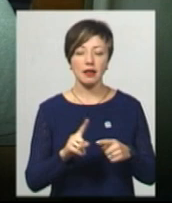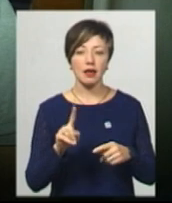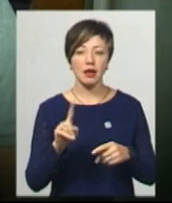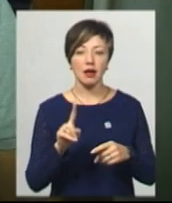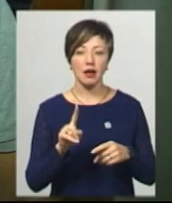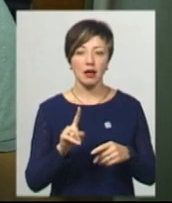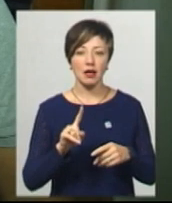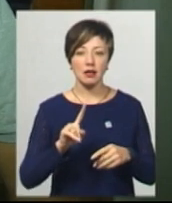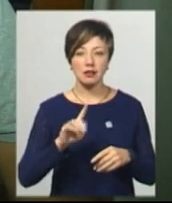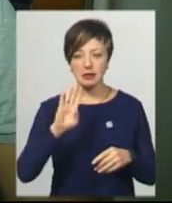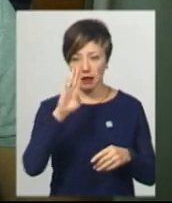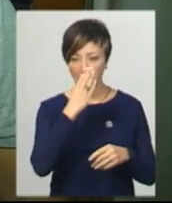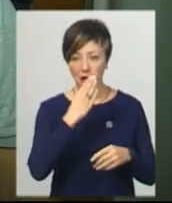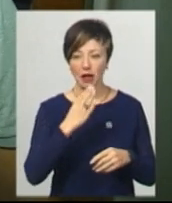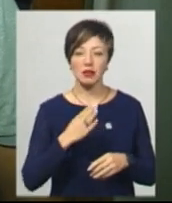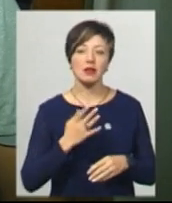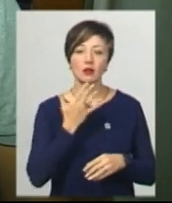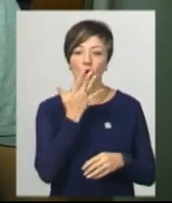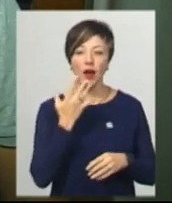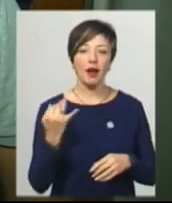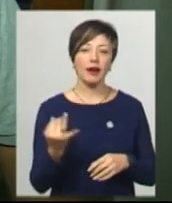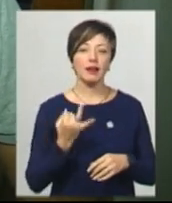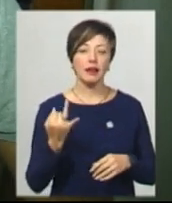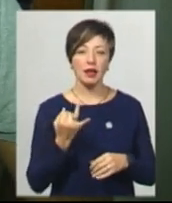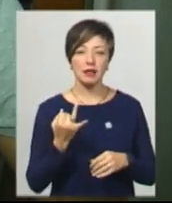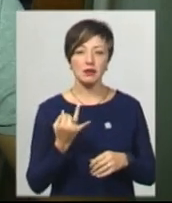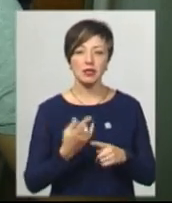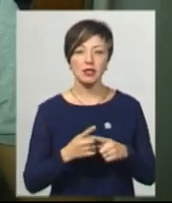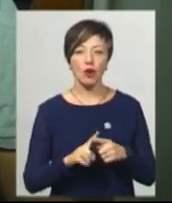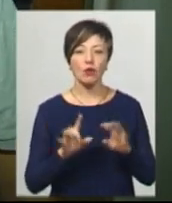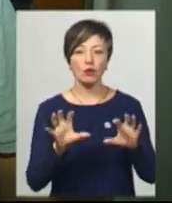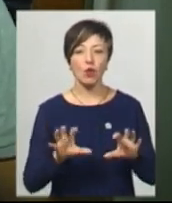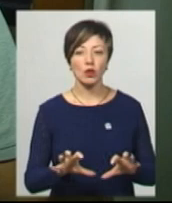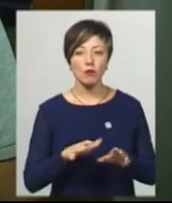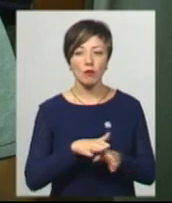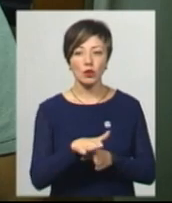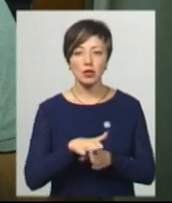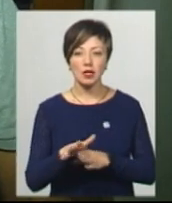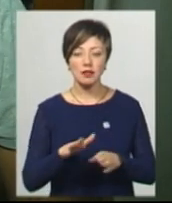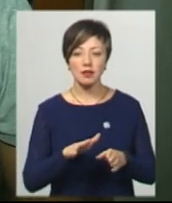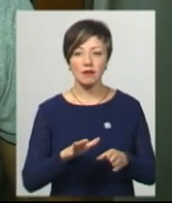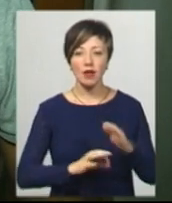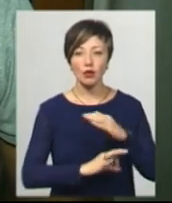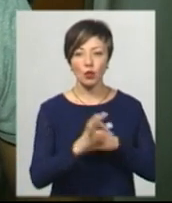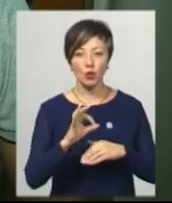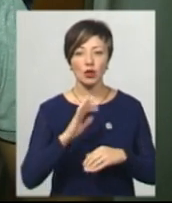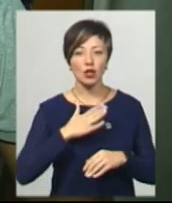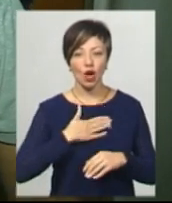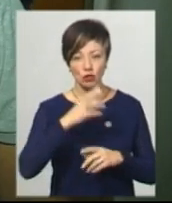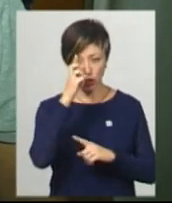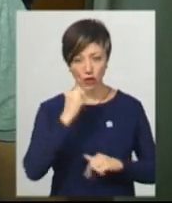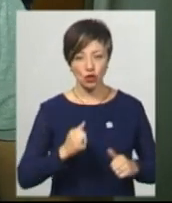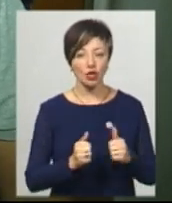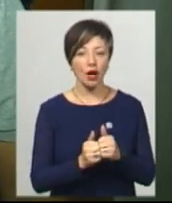є легітимізація певна тих процесів, які відбувалися на сході у нашої